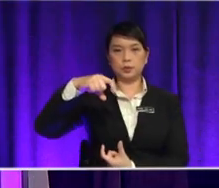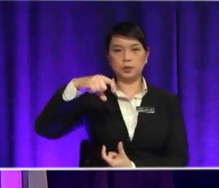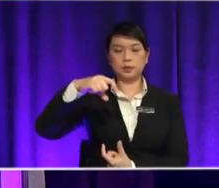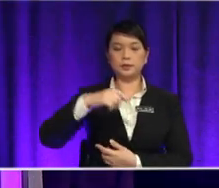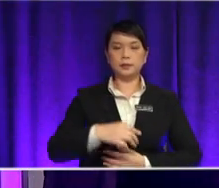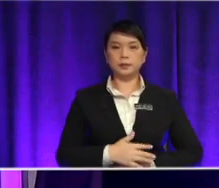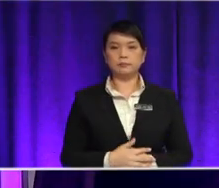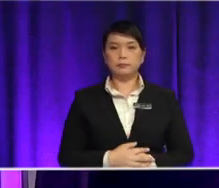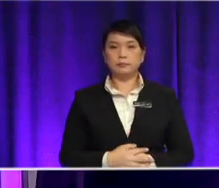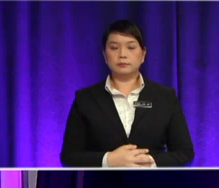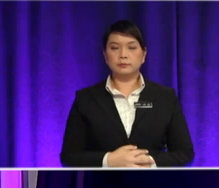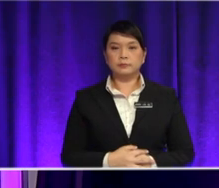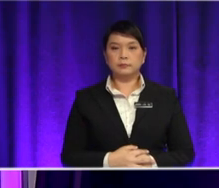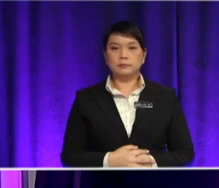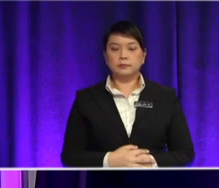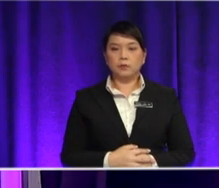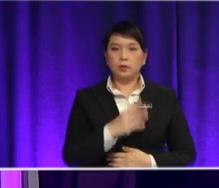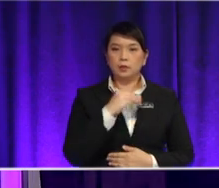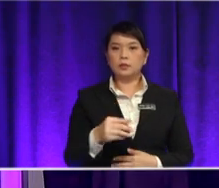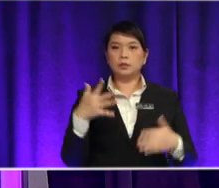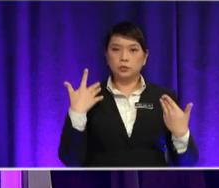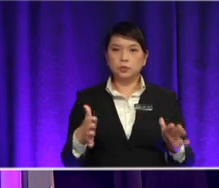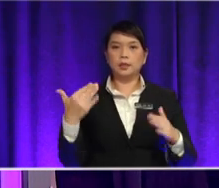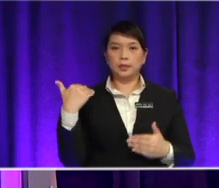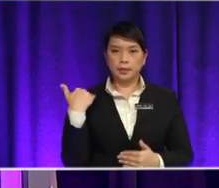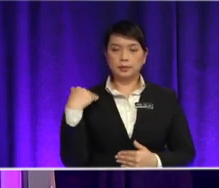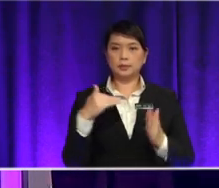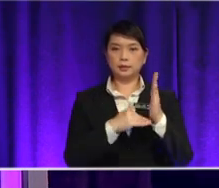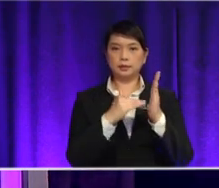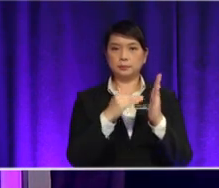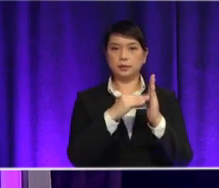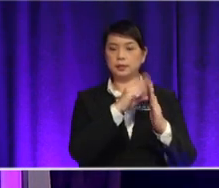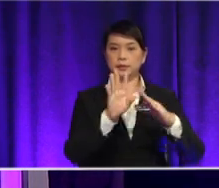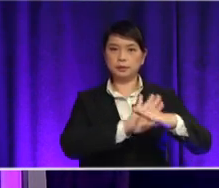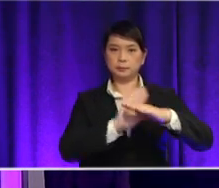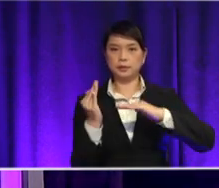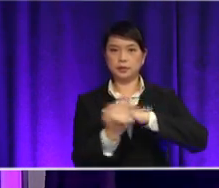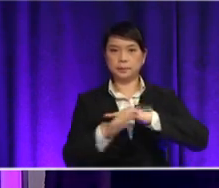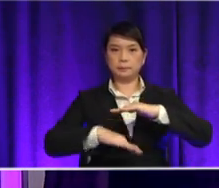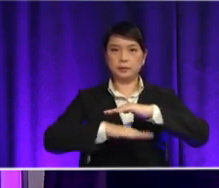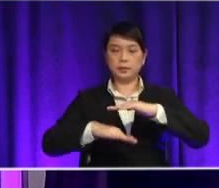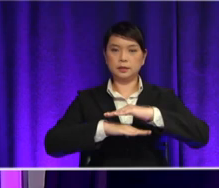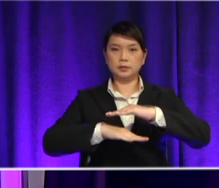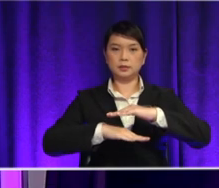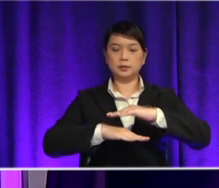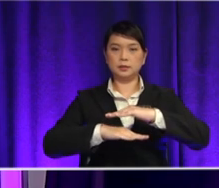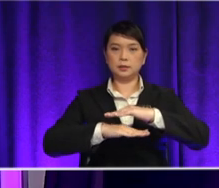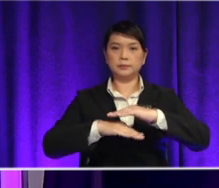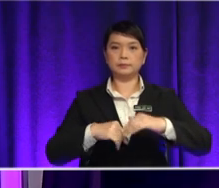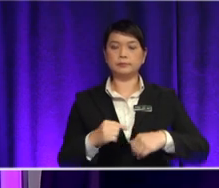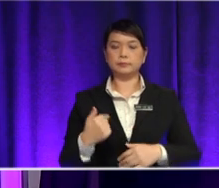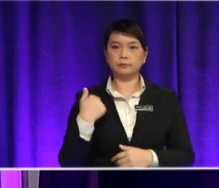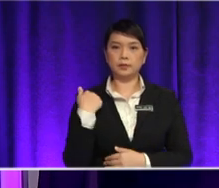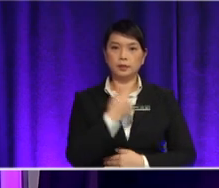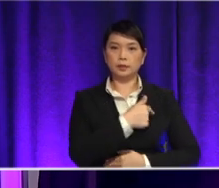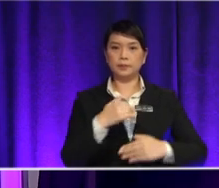bersebelahan. Dan dia dah beri dah kekerapan dan sempadan bawah. Baik. Jadi, perkara pertama, kita bina